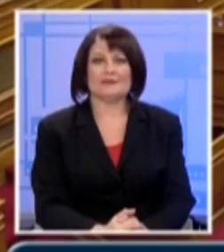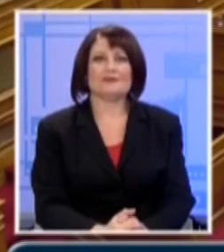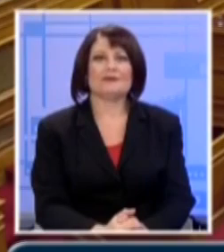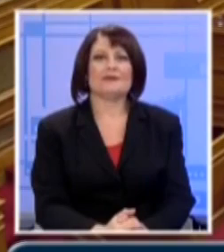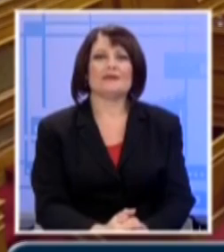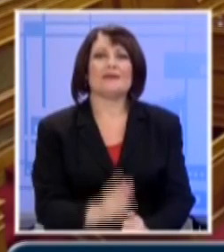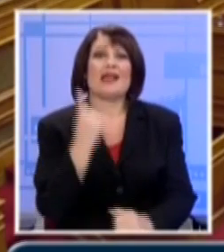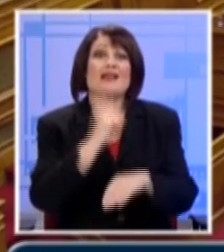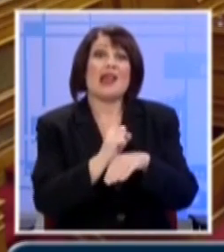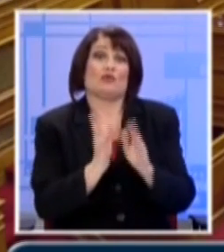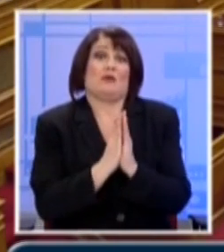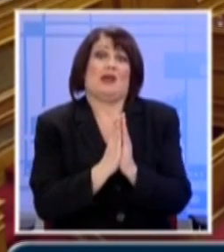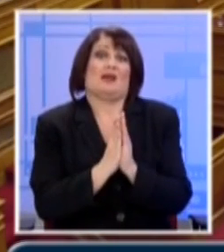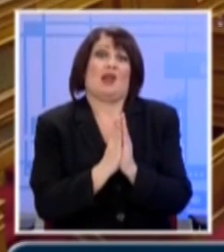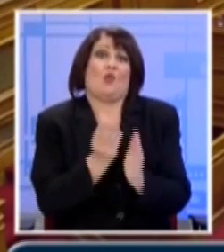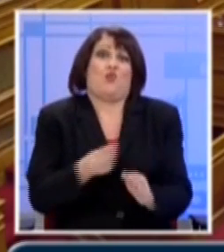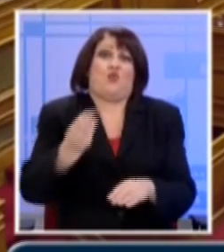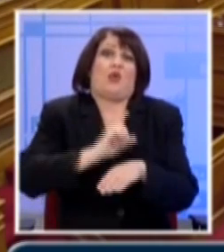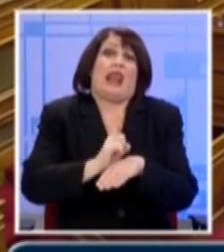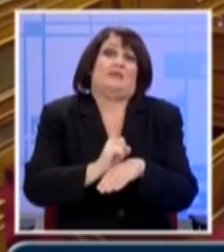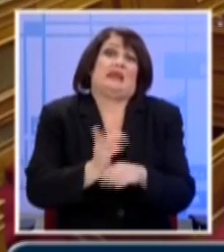λιγότερο από ένα λεπτό, γιατί ήδη μιλήσατε...